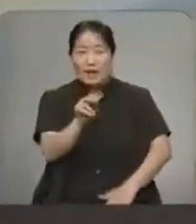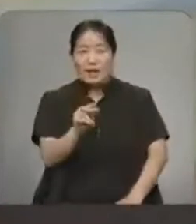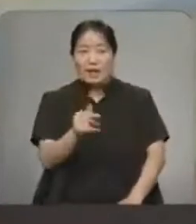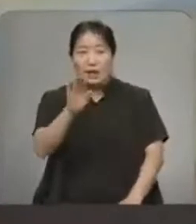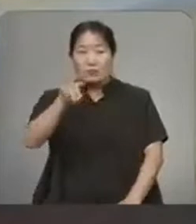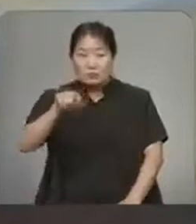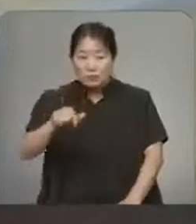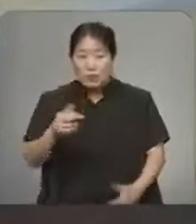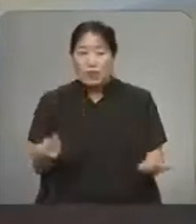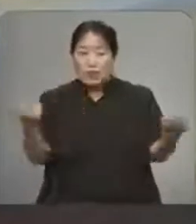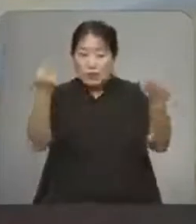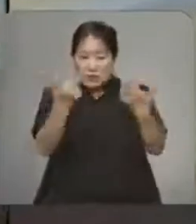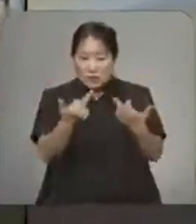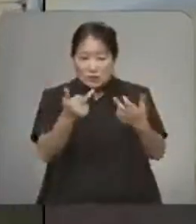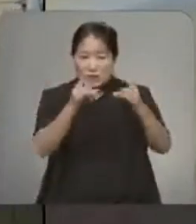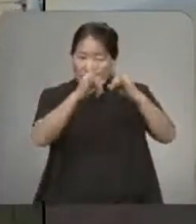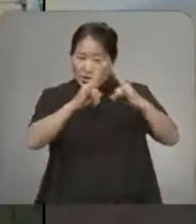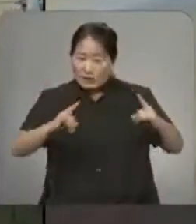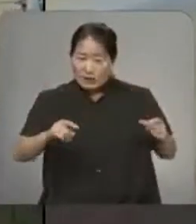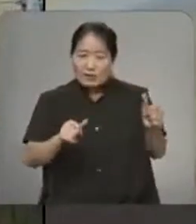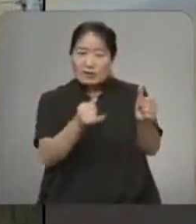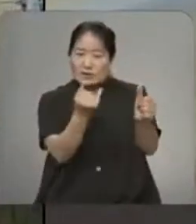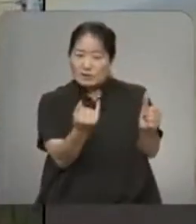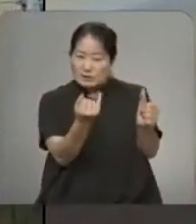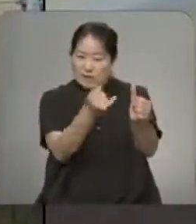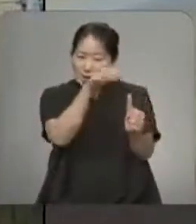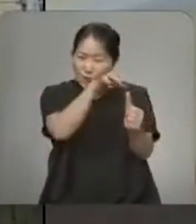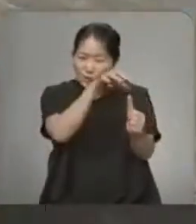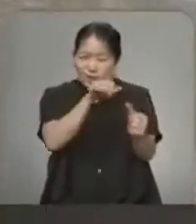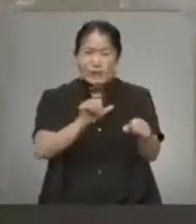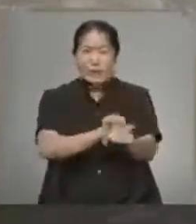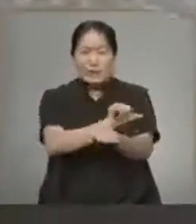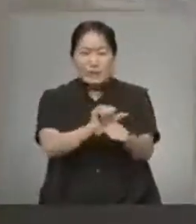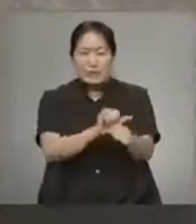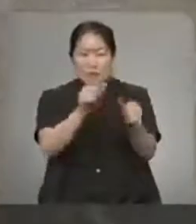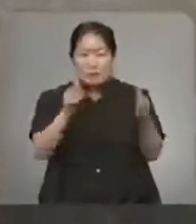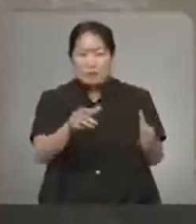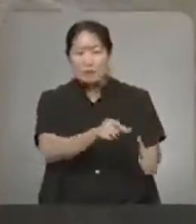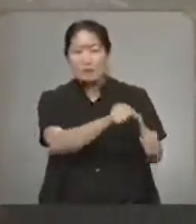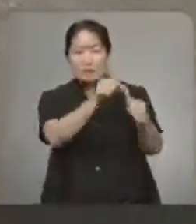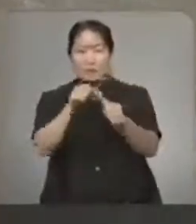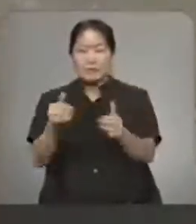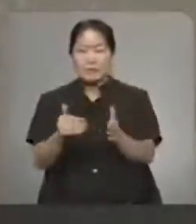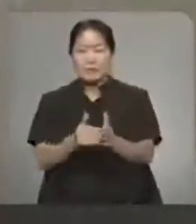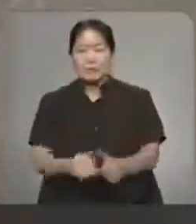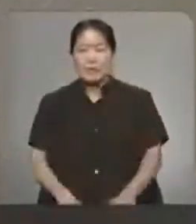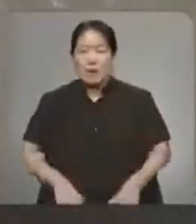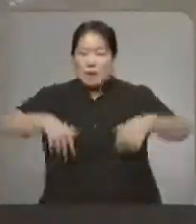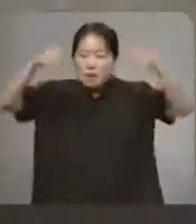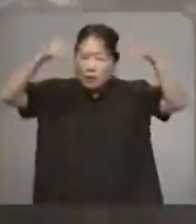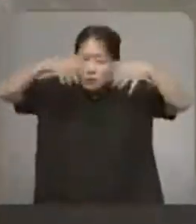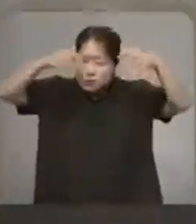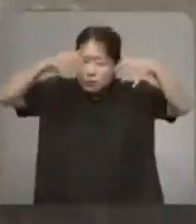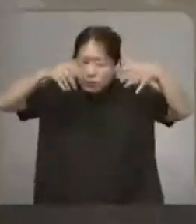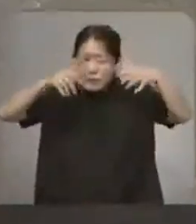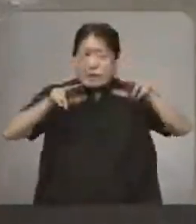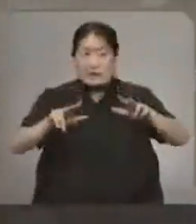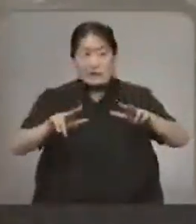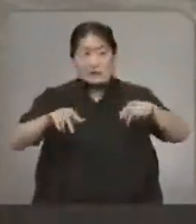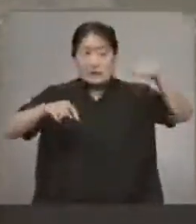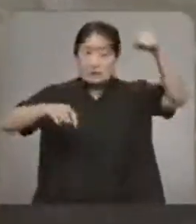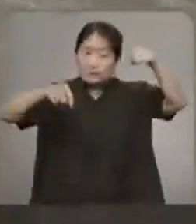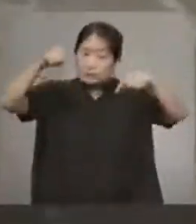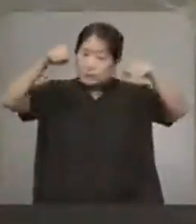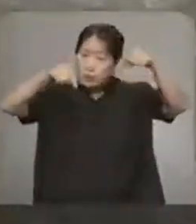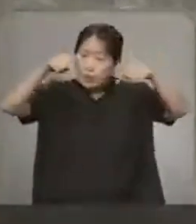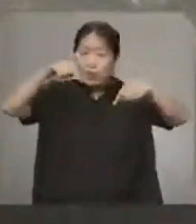계곡에서는 캠핑을 하던 남녀가 고립됐다가 5시간 만에 구조됐습니다. 국지성 호우의 경우 당장 비가 적게